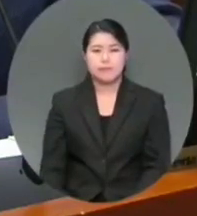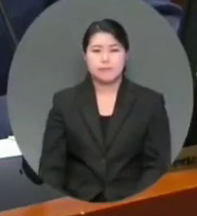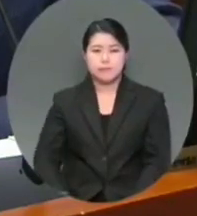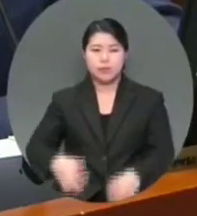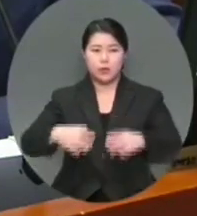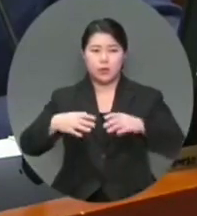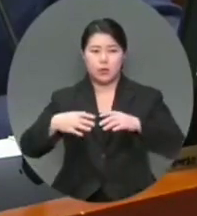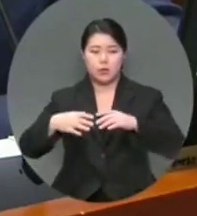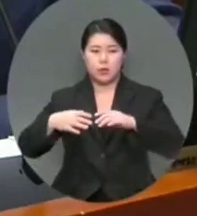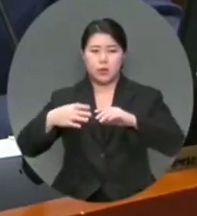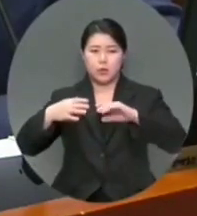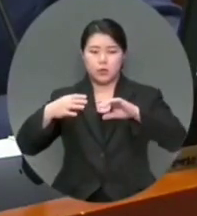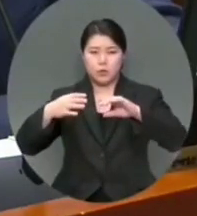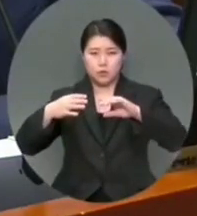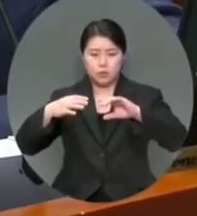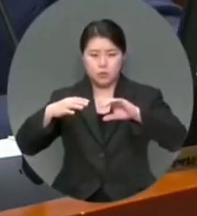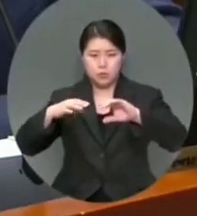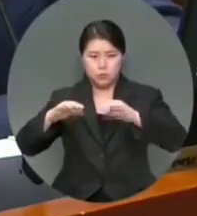국과심에서